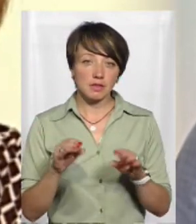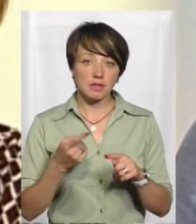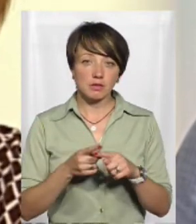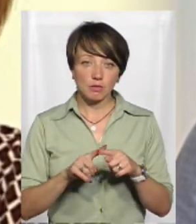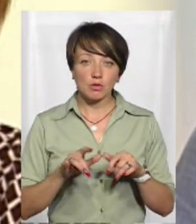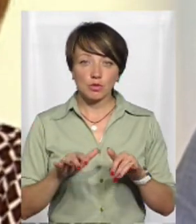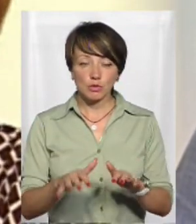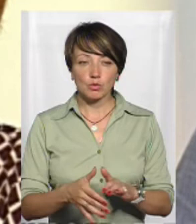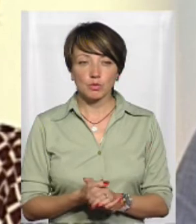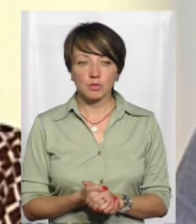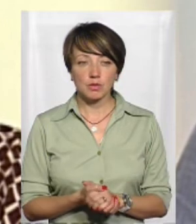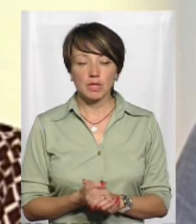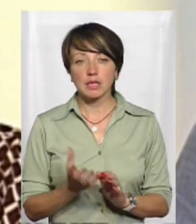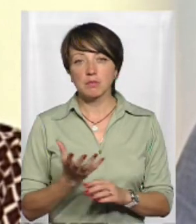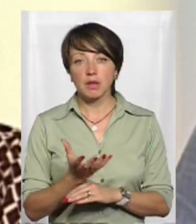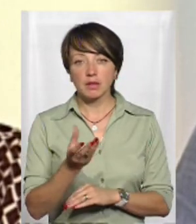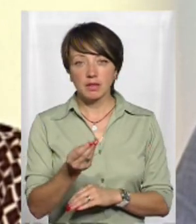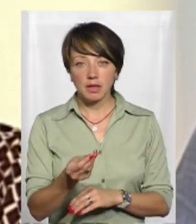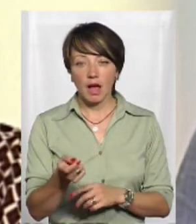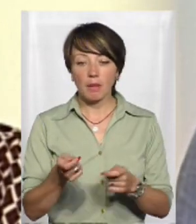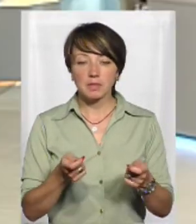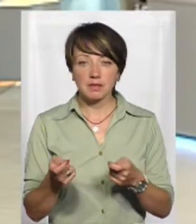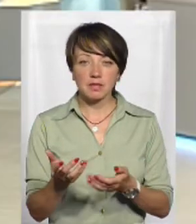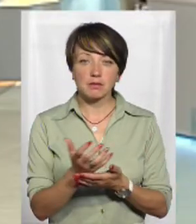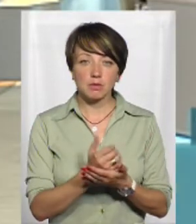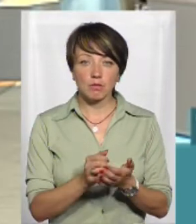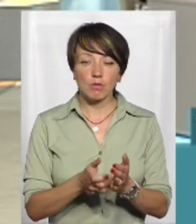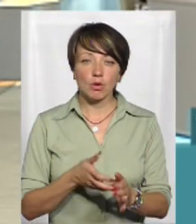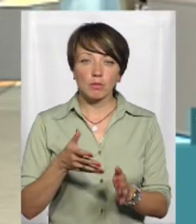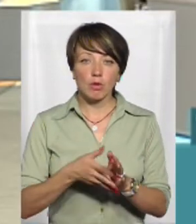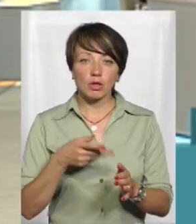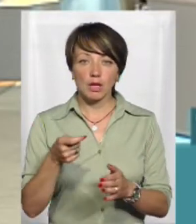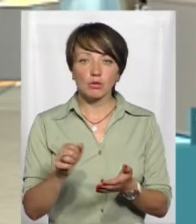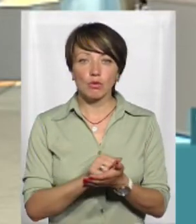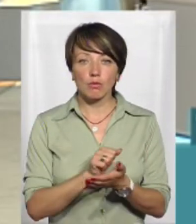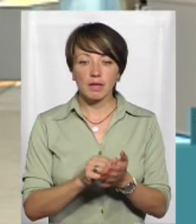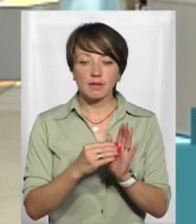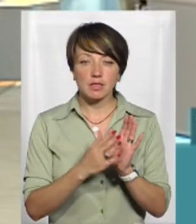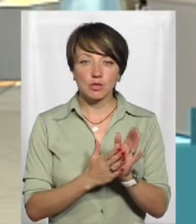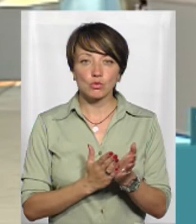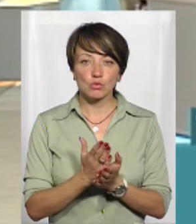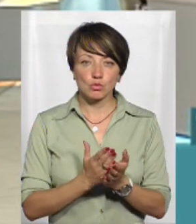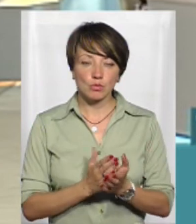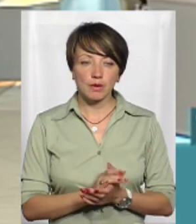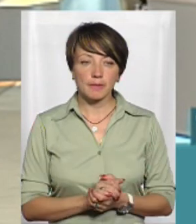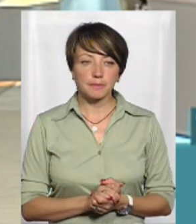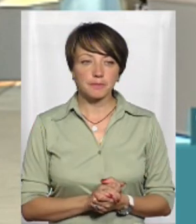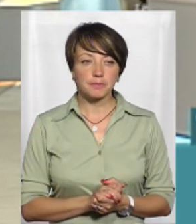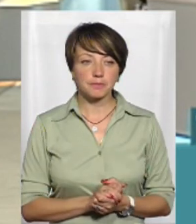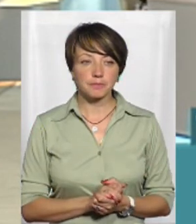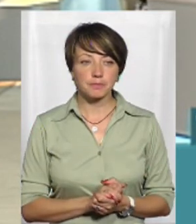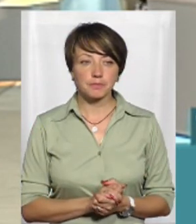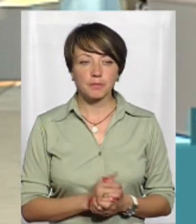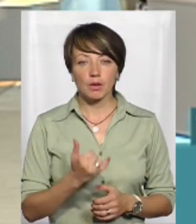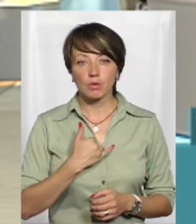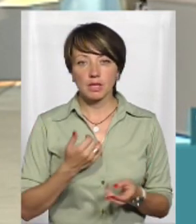квартиру і сплатити відповідний адміністративний збір і подати документи в реєстраційну службу для реєстрації права власності. У